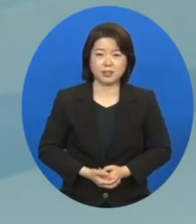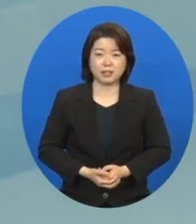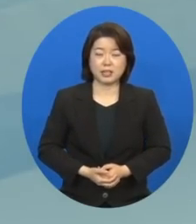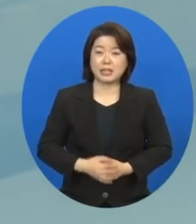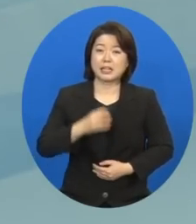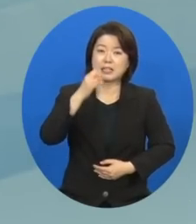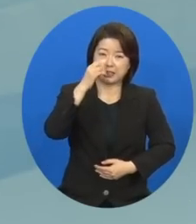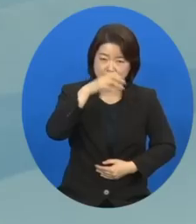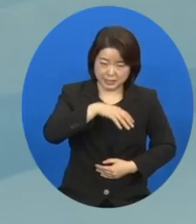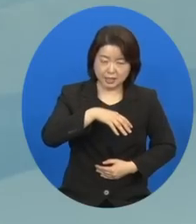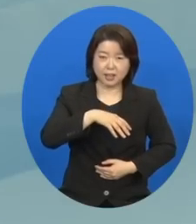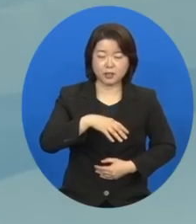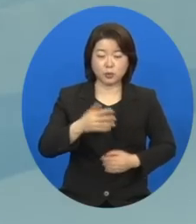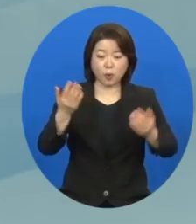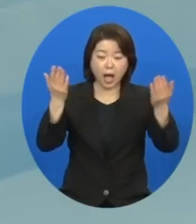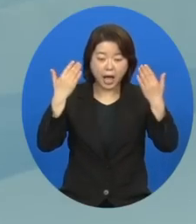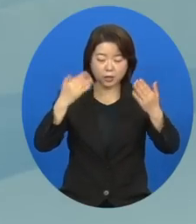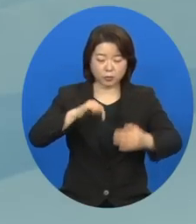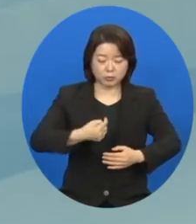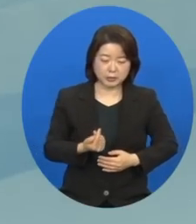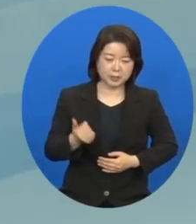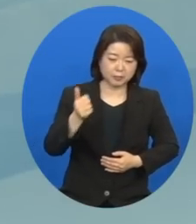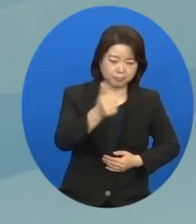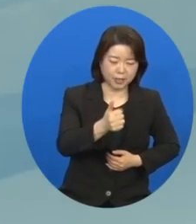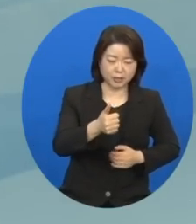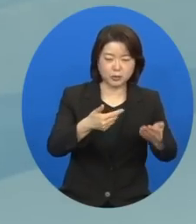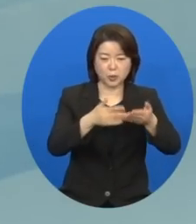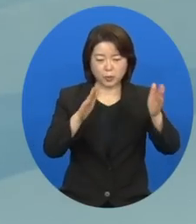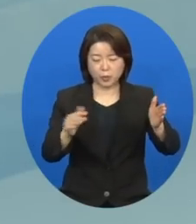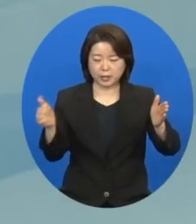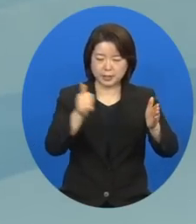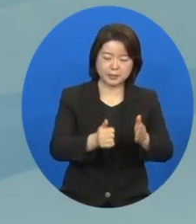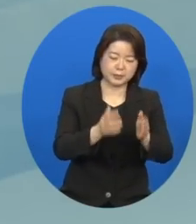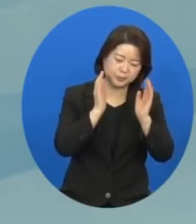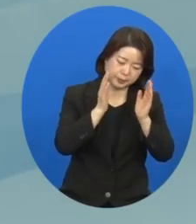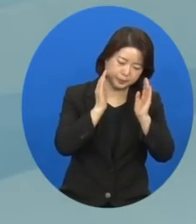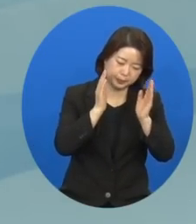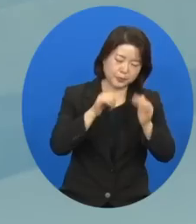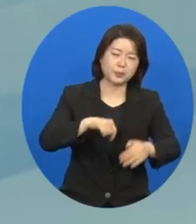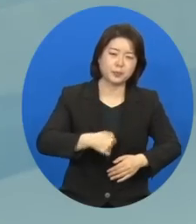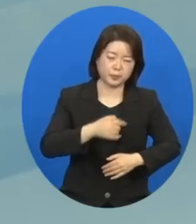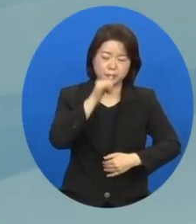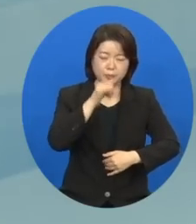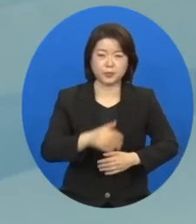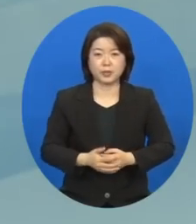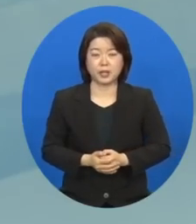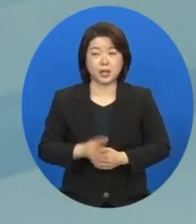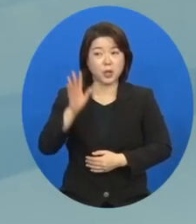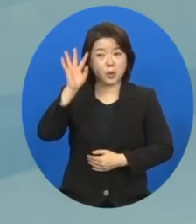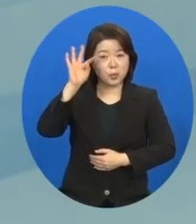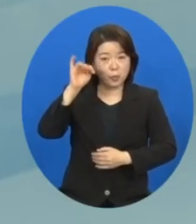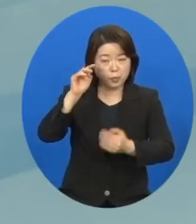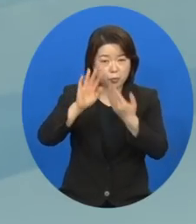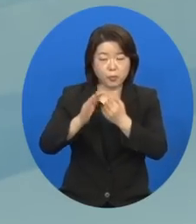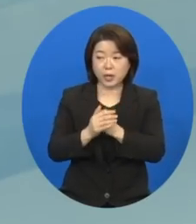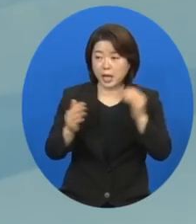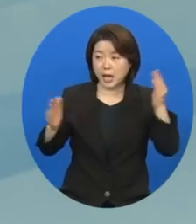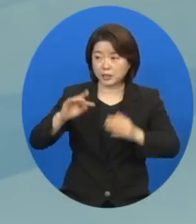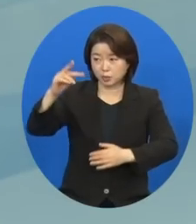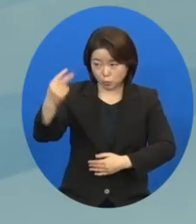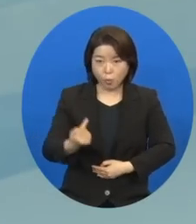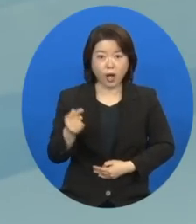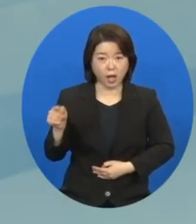그저 학교에 나와서 교실에 나와 있어야 했습니다. 며칠 뒤에 학생들이